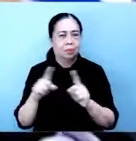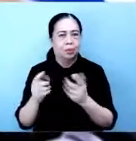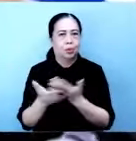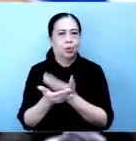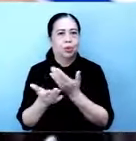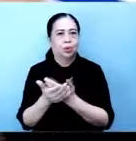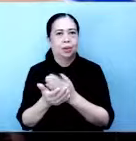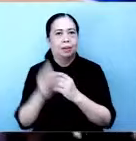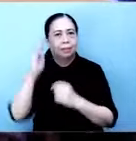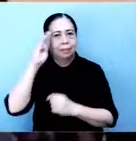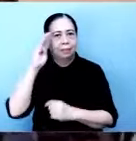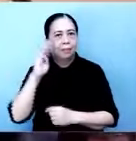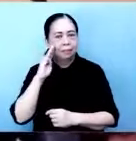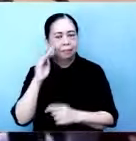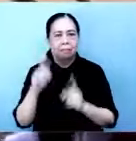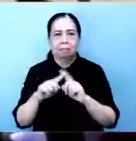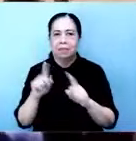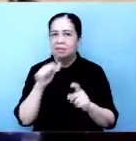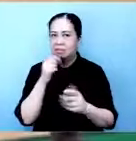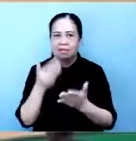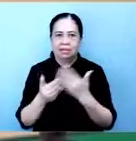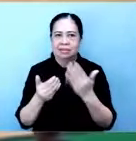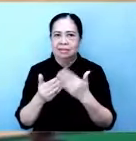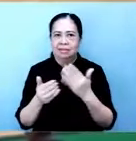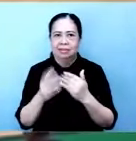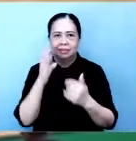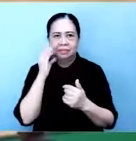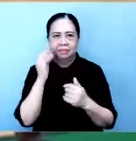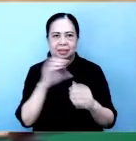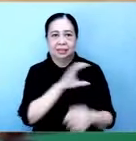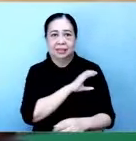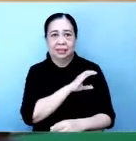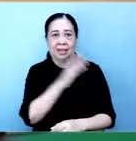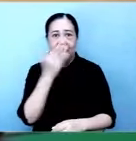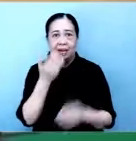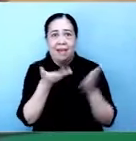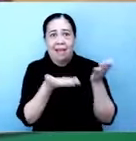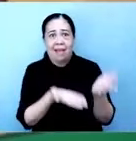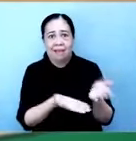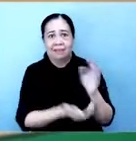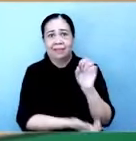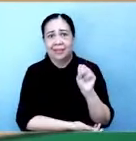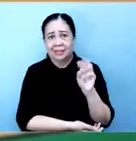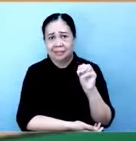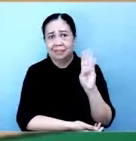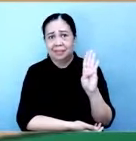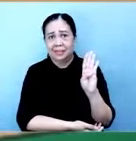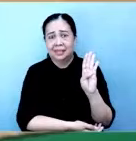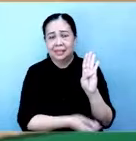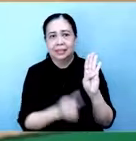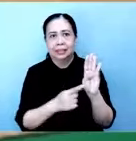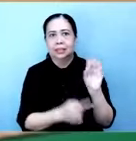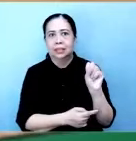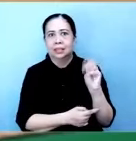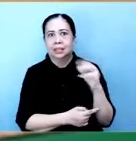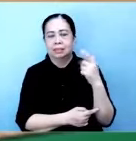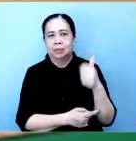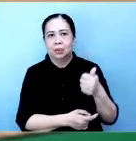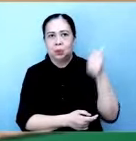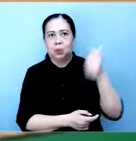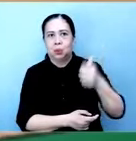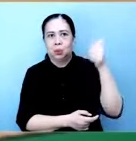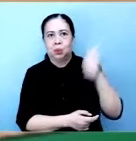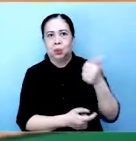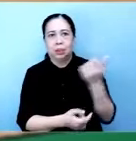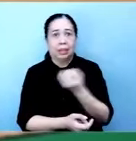Bates. Pero hindi magiging madali ang daan ng Bolts sa kampyonato dahil nariyan ang San Miguel Beermen. Ang Beermen ang winningest team na meron